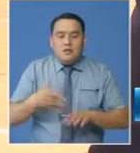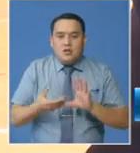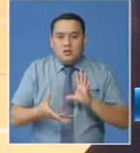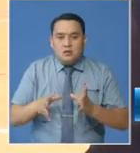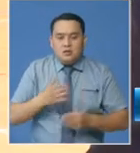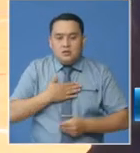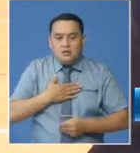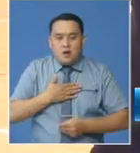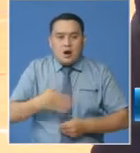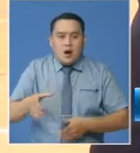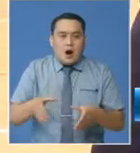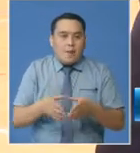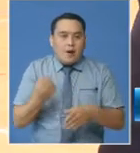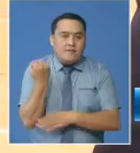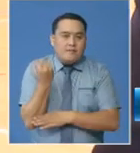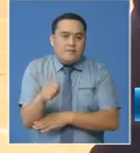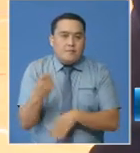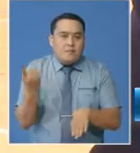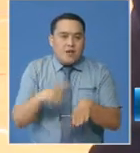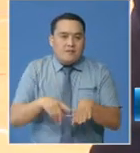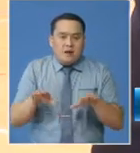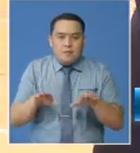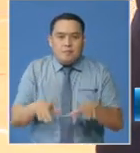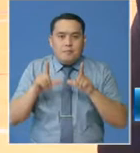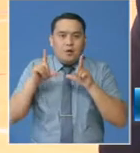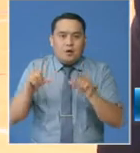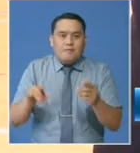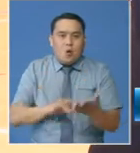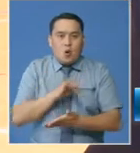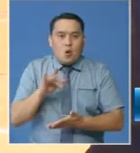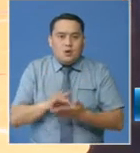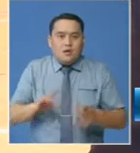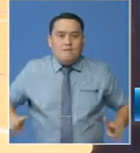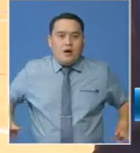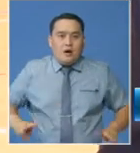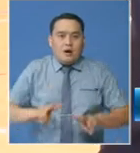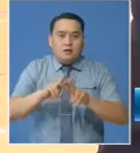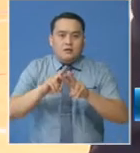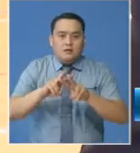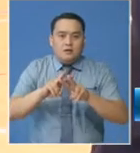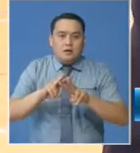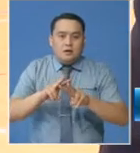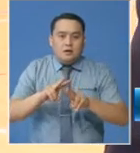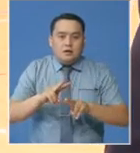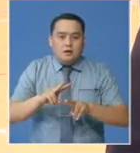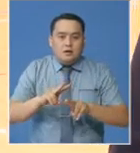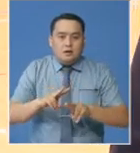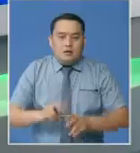команда выиграла первое место и взяла путевку в город Астана в июле